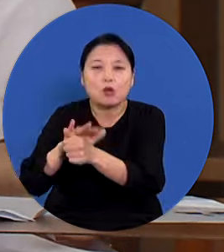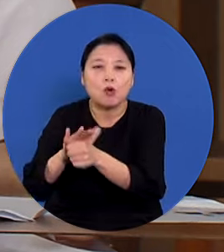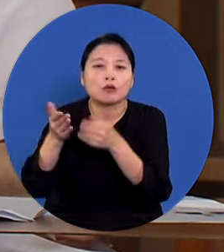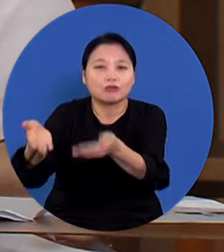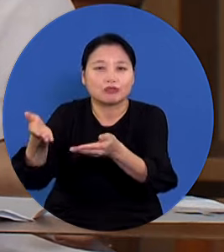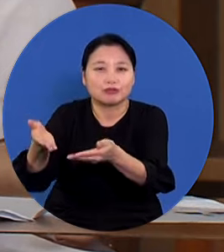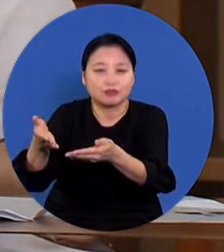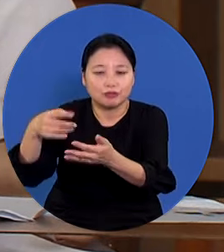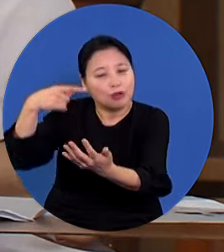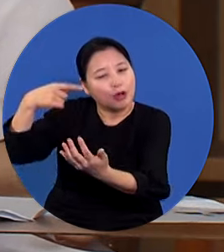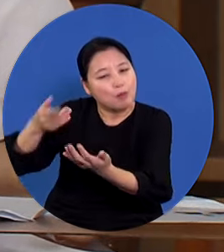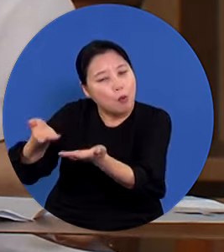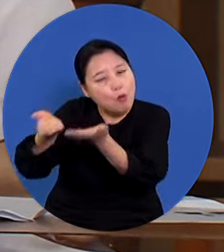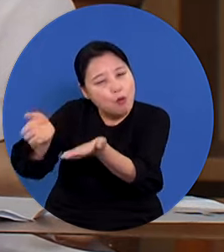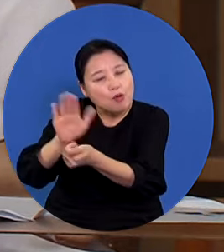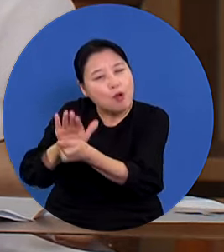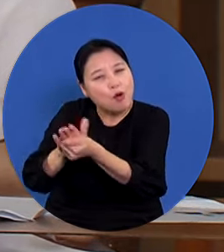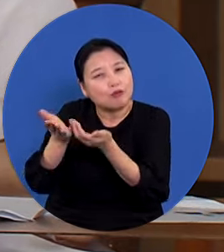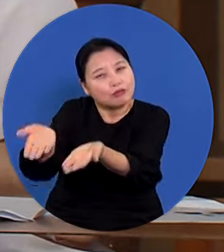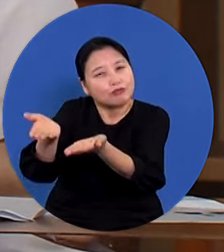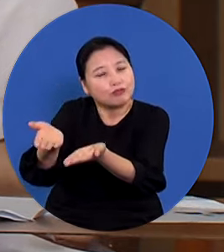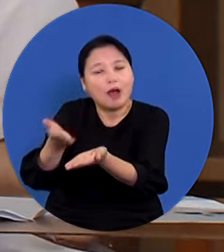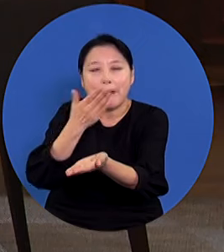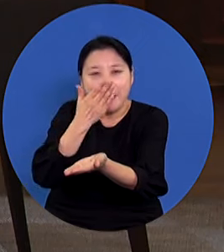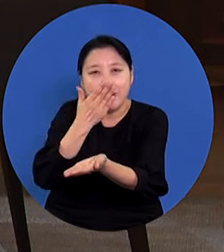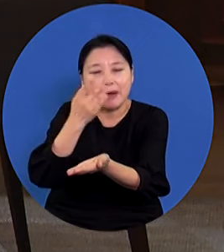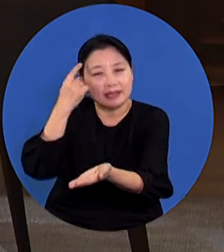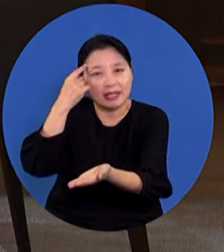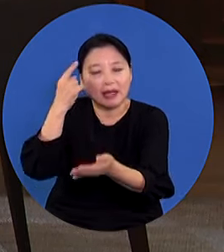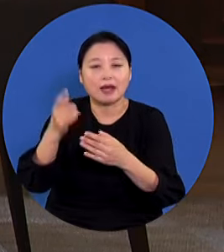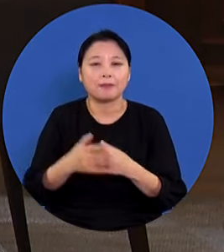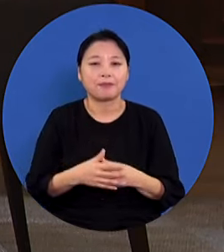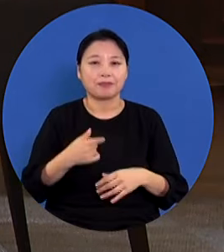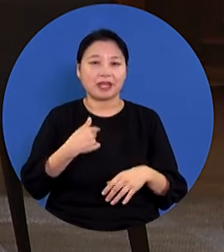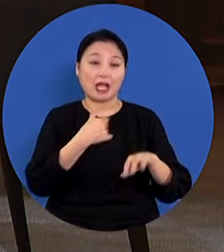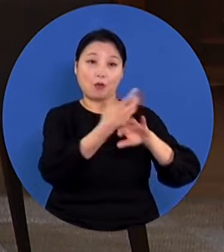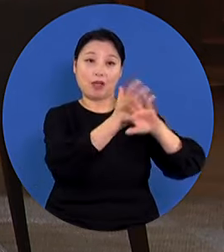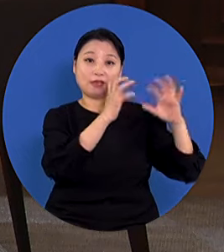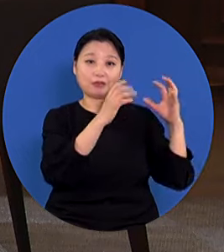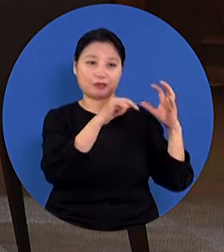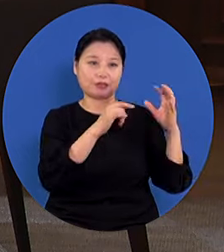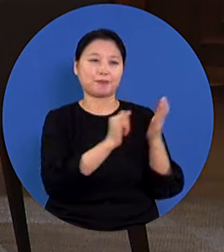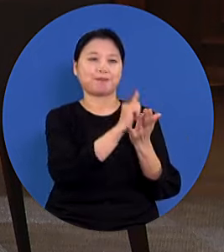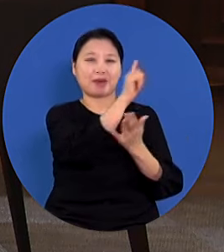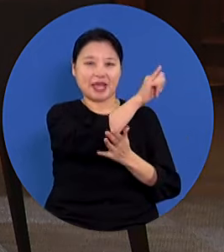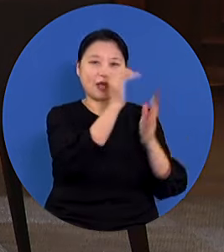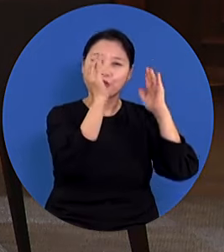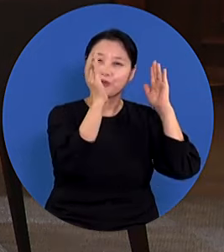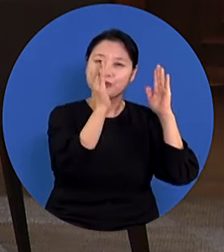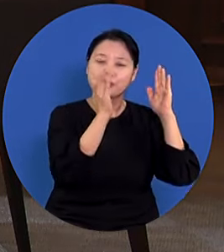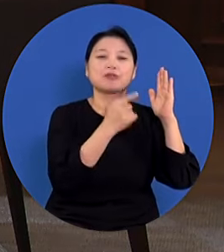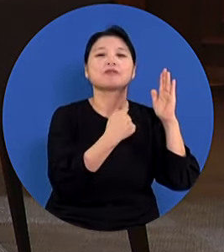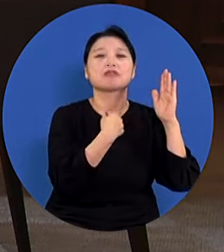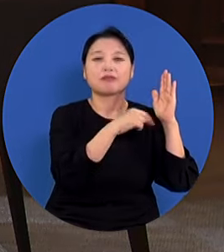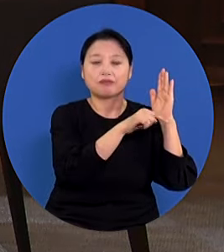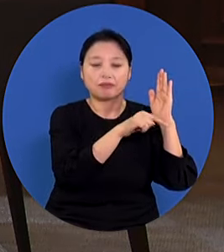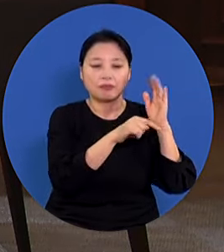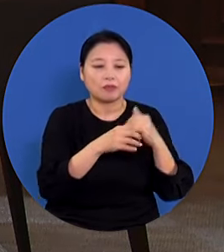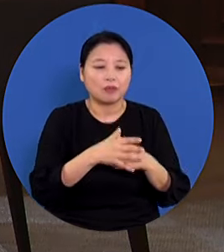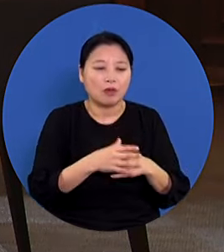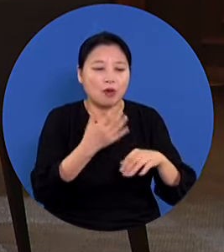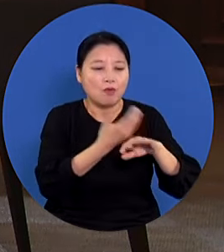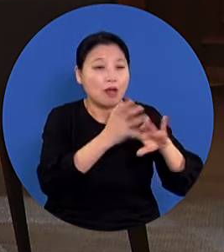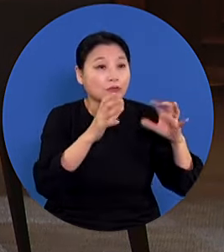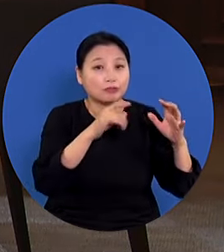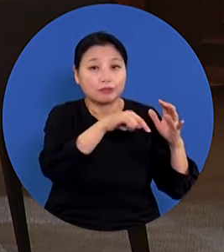수 있는 그런 기회가 되겠다 싶어서 예, 예. 제가 사실 외국에서 유학을 하고 저도 공부를 하고 하는데